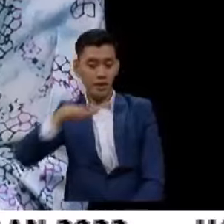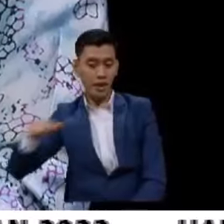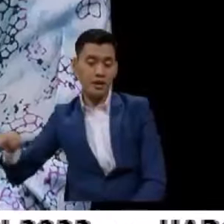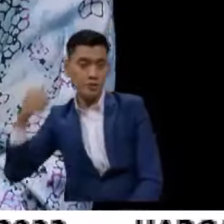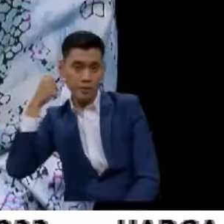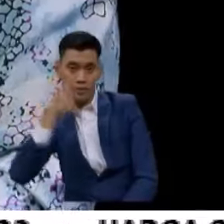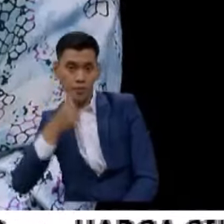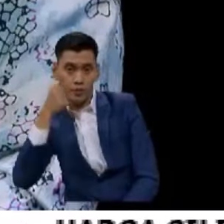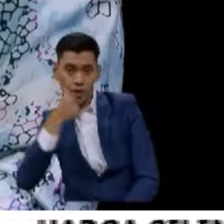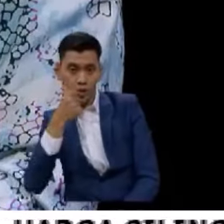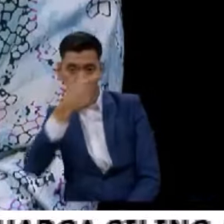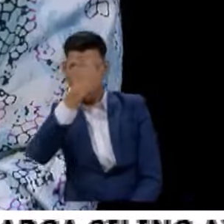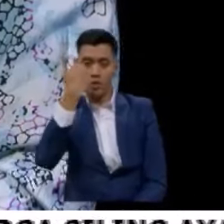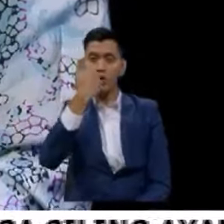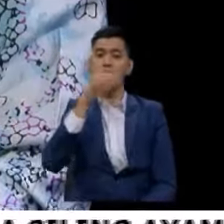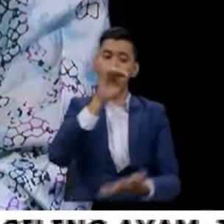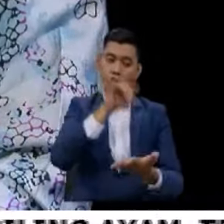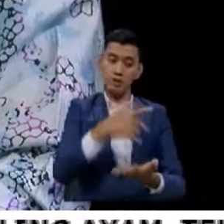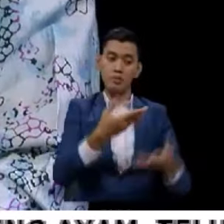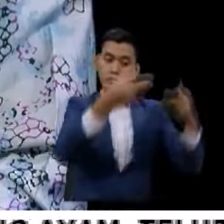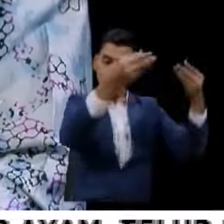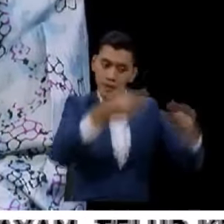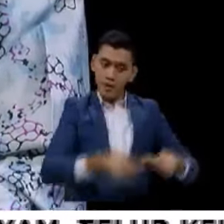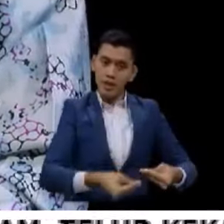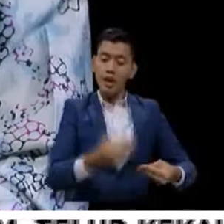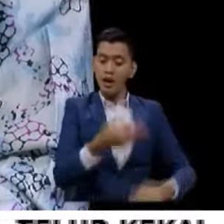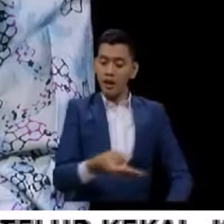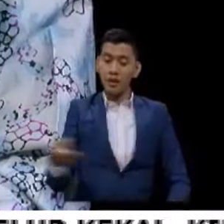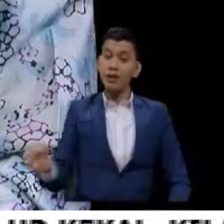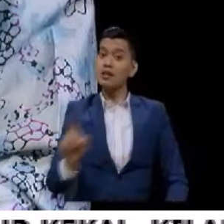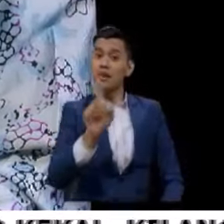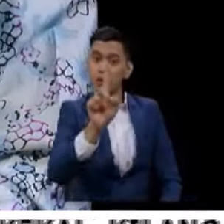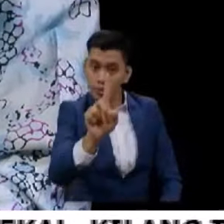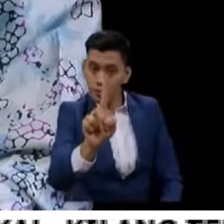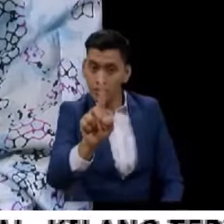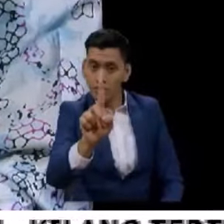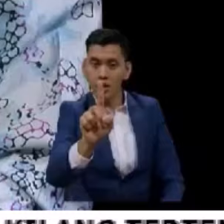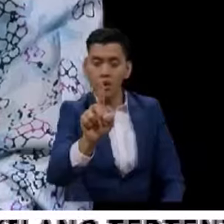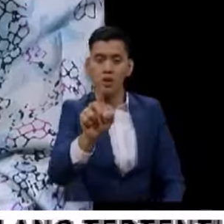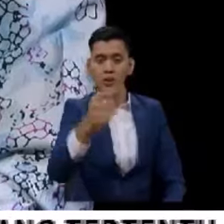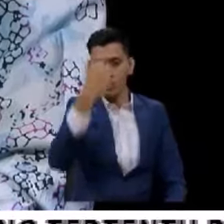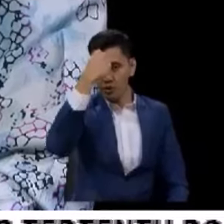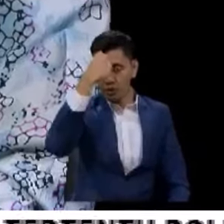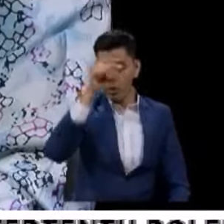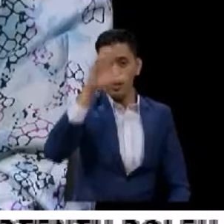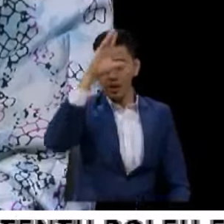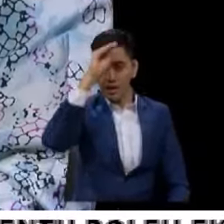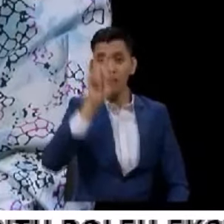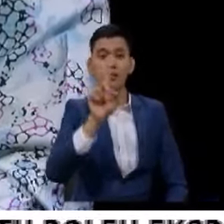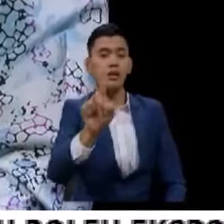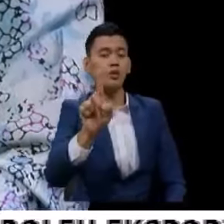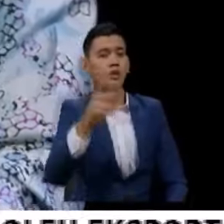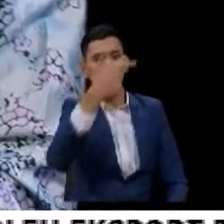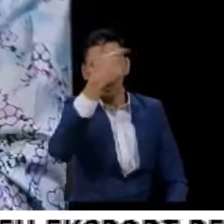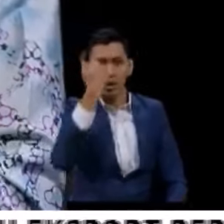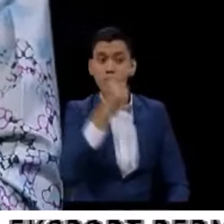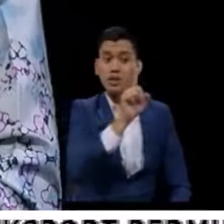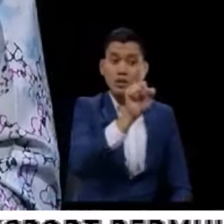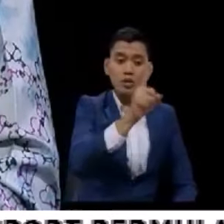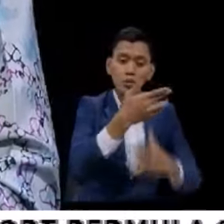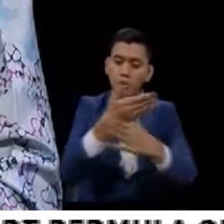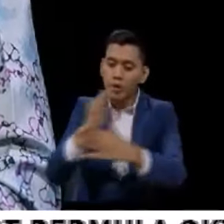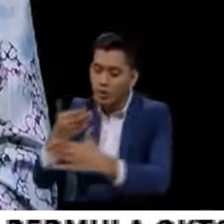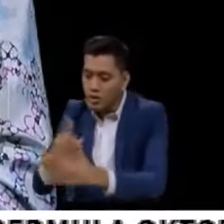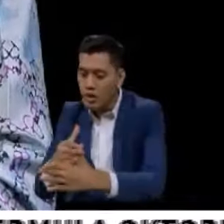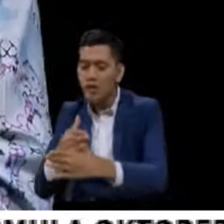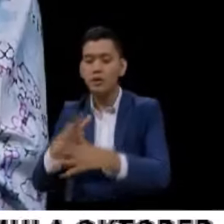kepada kita ialah satu Walida Karim Izzul Khairi lonceng bagi oleh kita satu sebab mau laki-laki ini dari